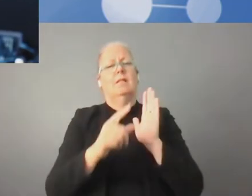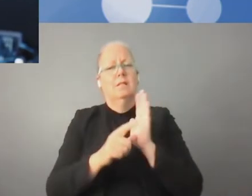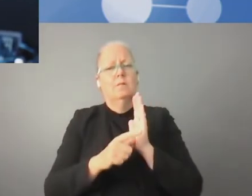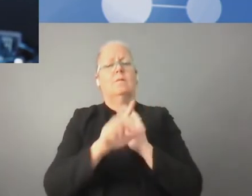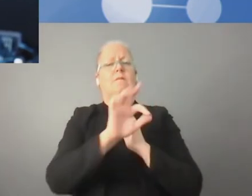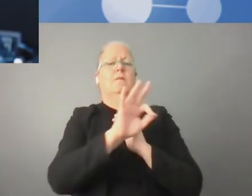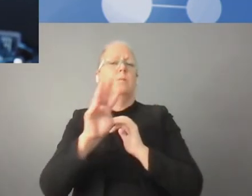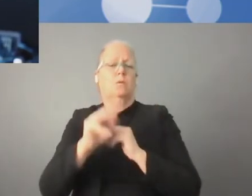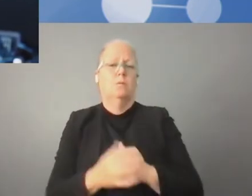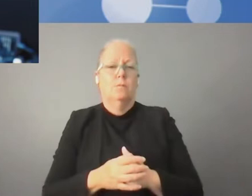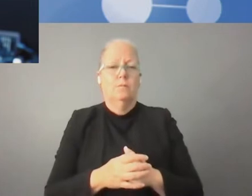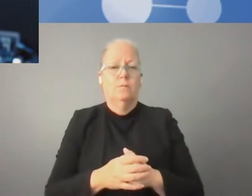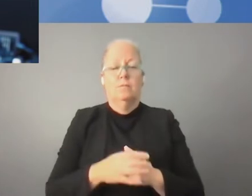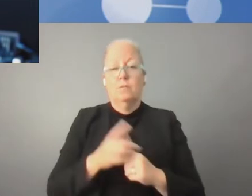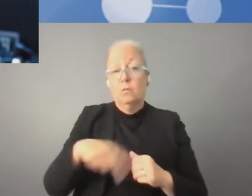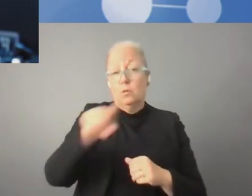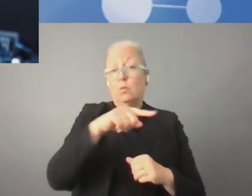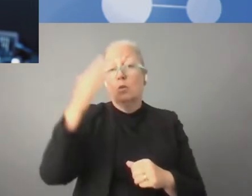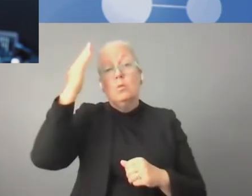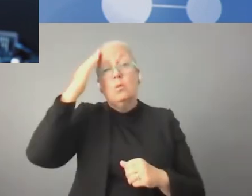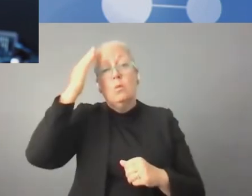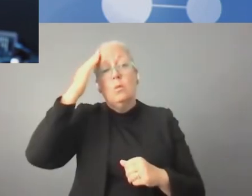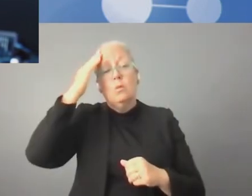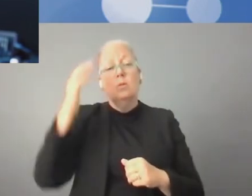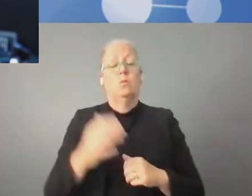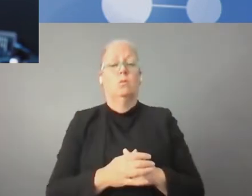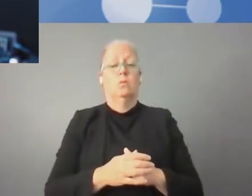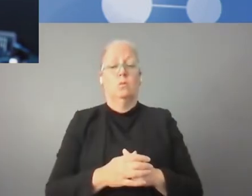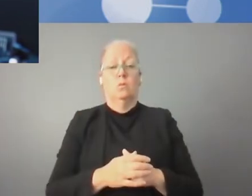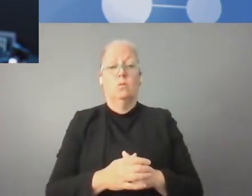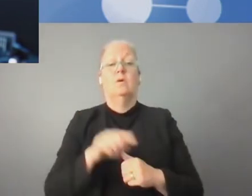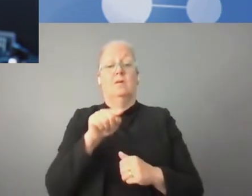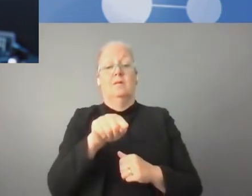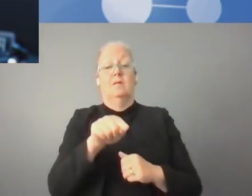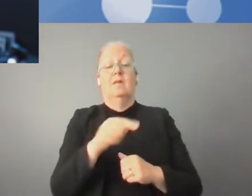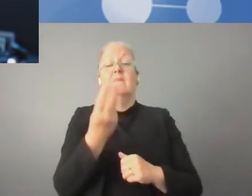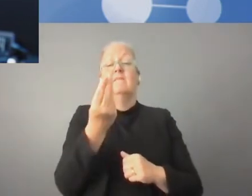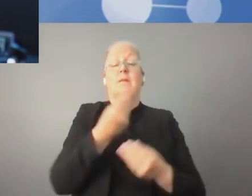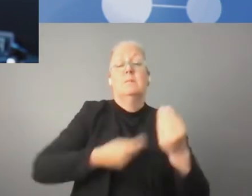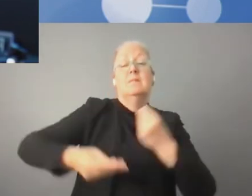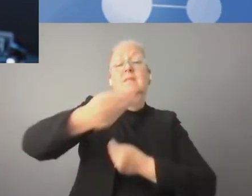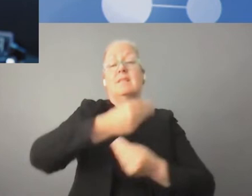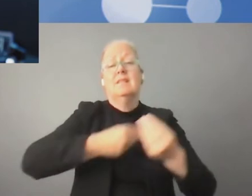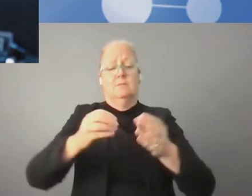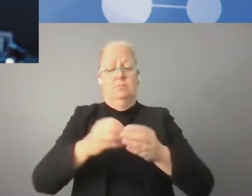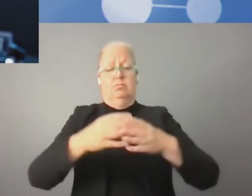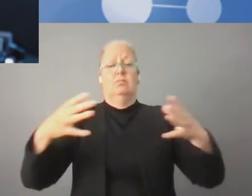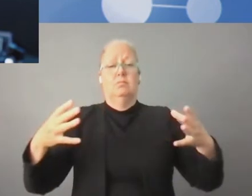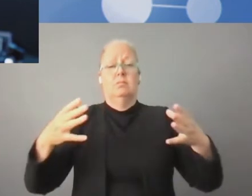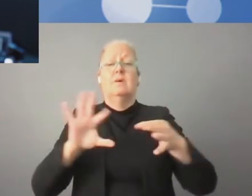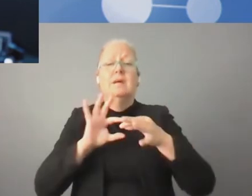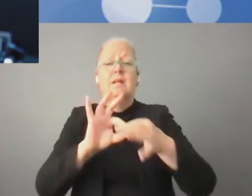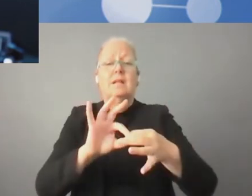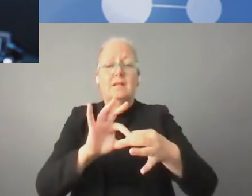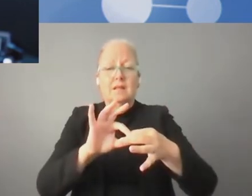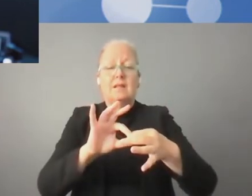数额比较大的资金。这就是为什么我们觉得这个政府机构和企业之间的合作的非常重